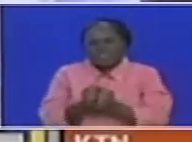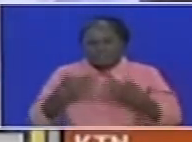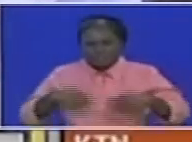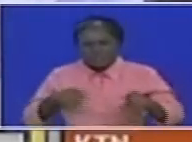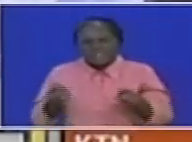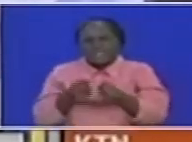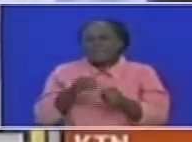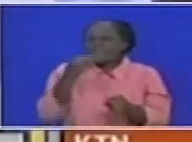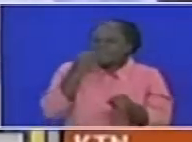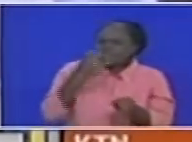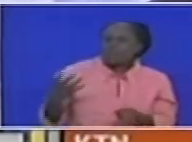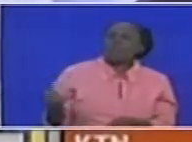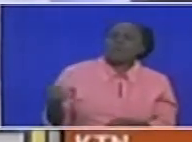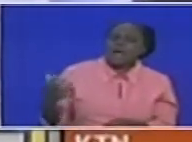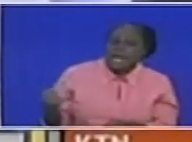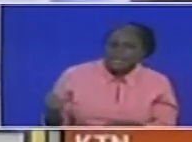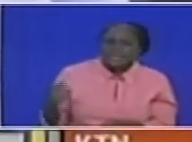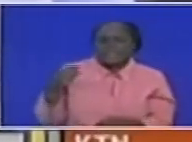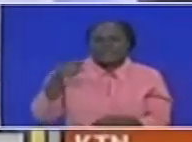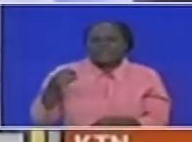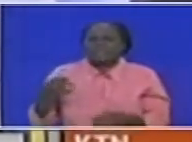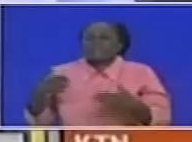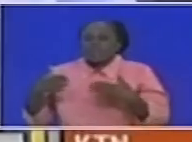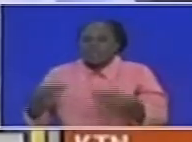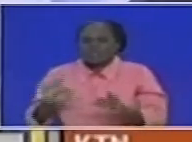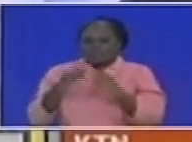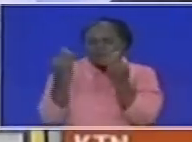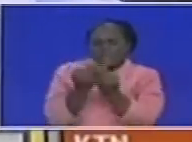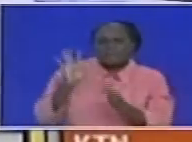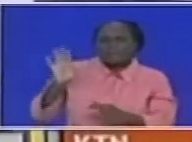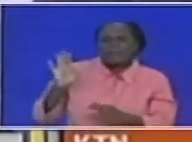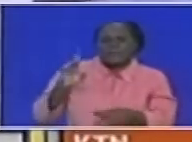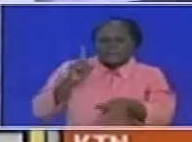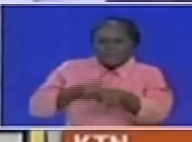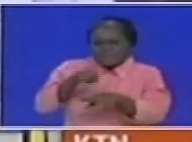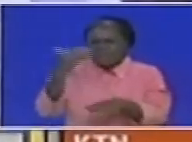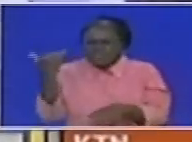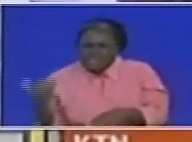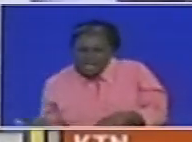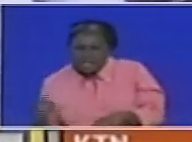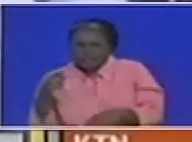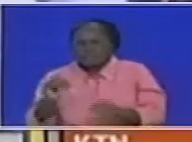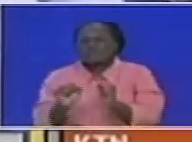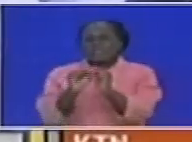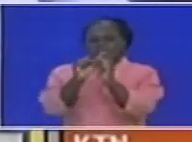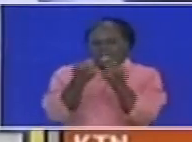kama ugali. Kongoni huyo alimpoteza mamake aliyeuawa na simba akiwa na wiki chache tu, aliweza kuokolewa na